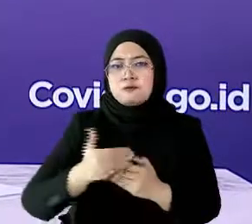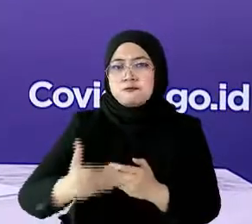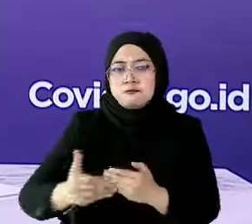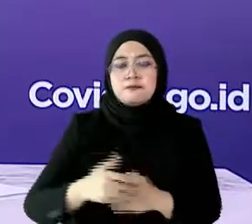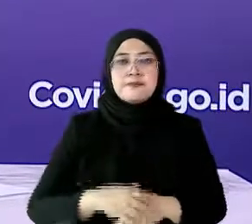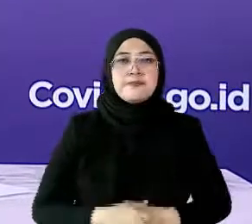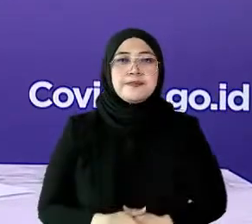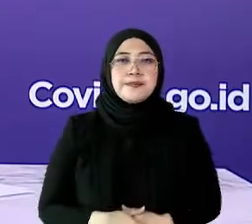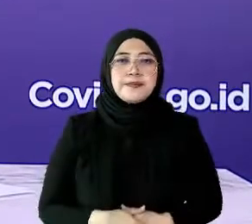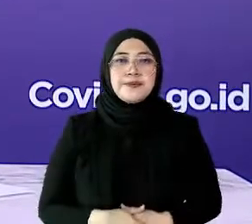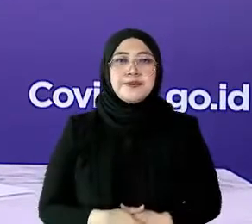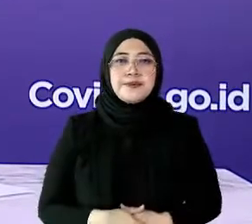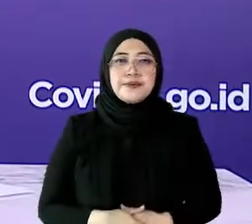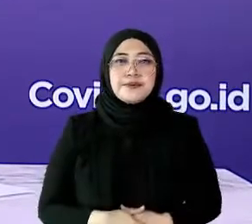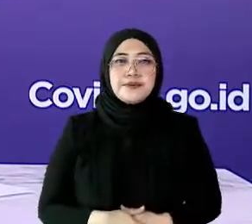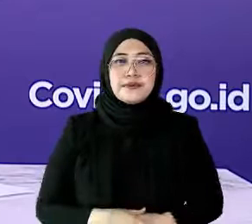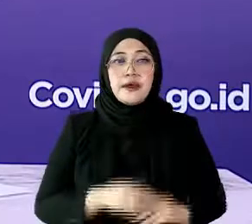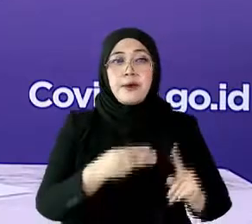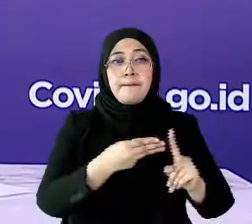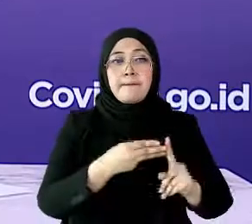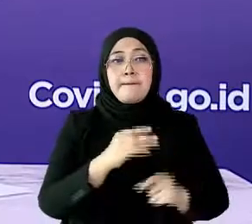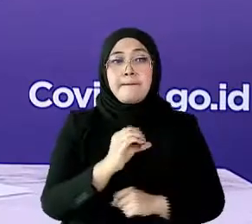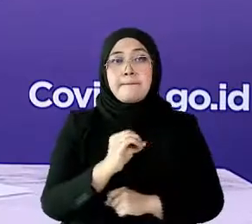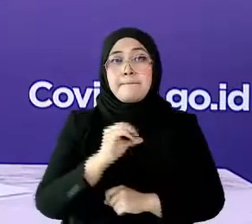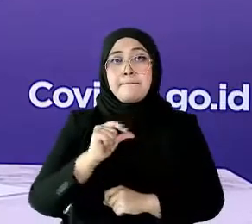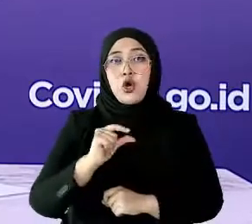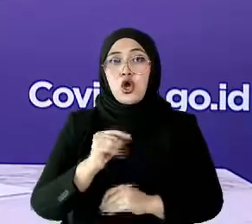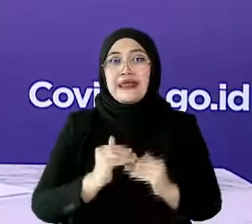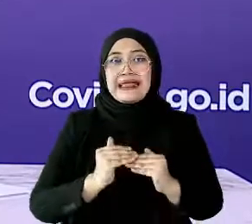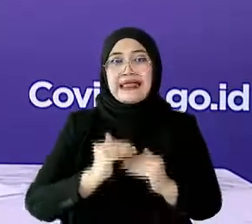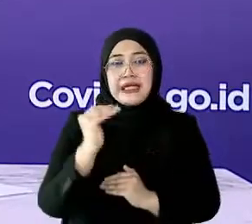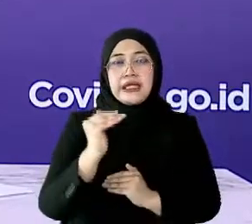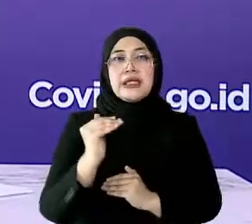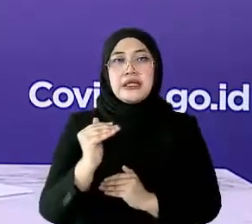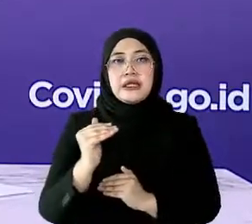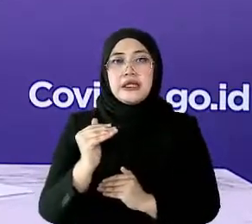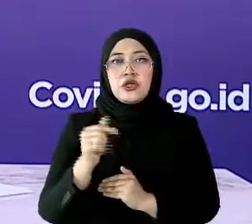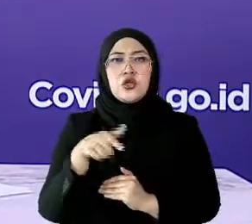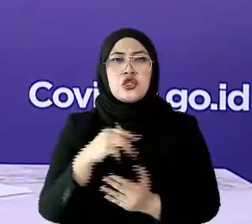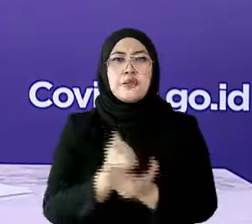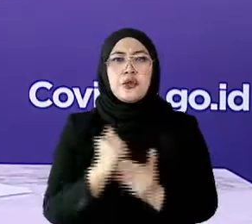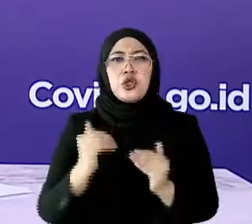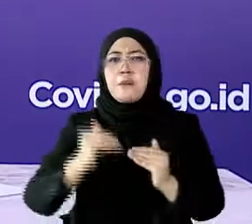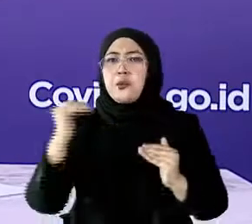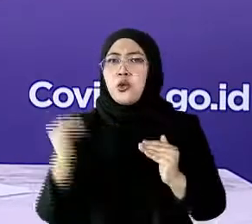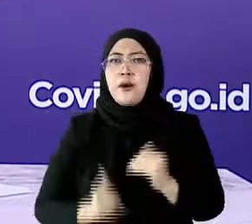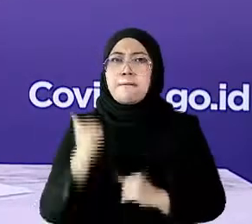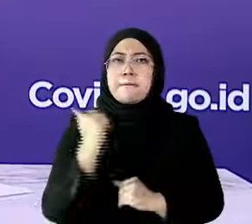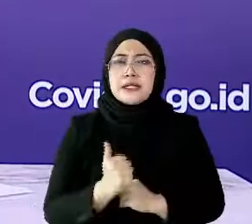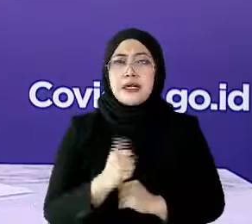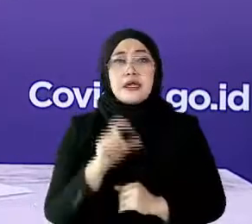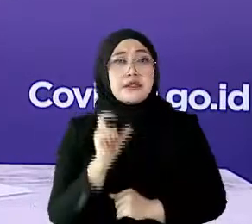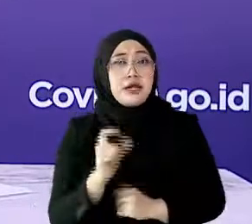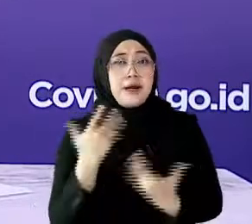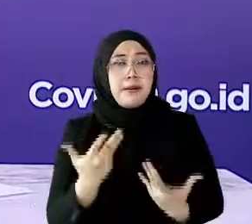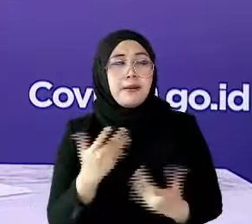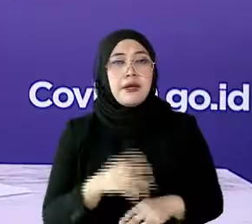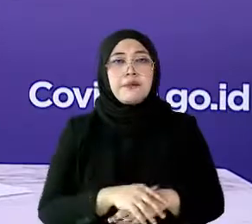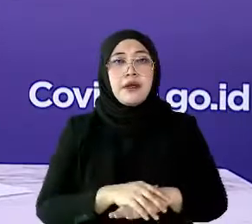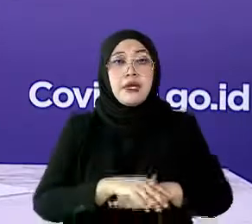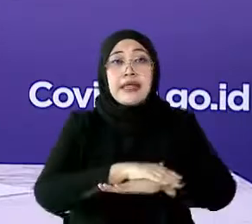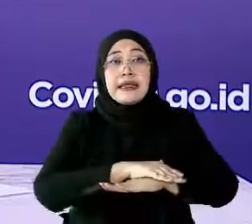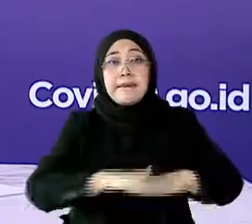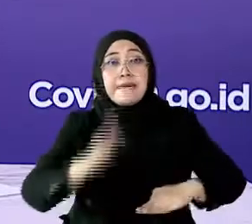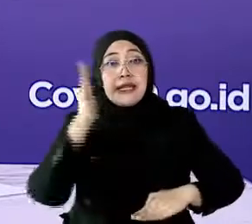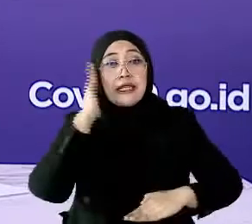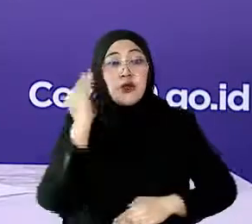dilakukan Hai bor yang tinggi dapat diturunkan diturunkan dengan mengkonversi tempat tidur biasa